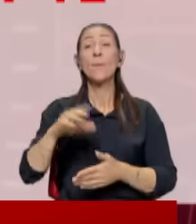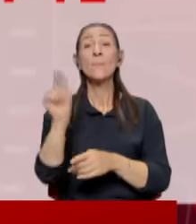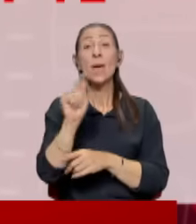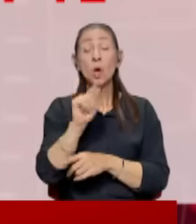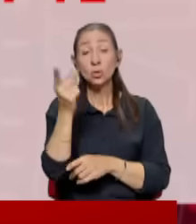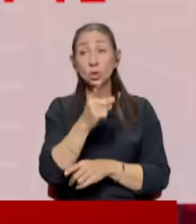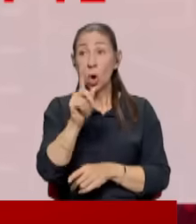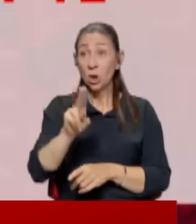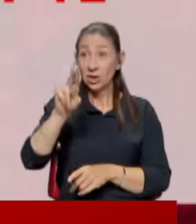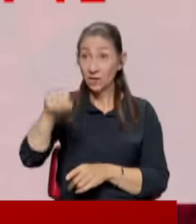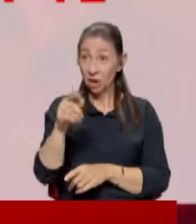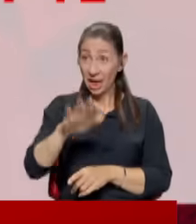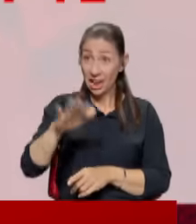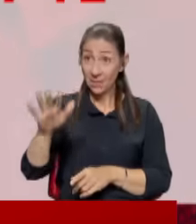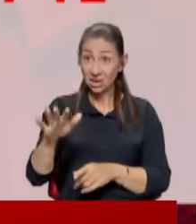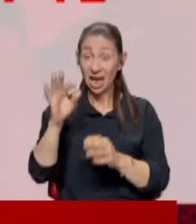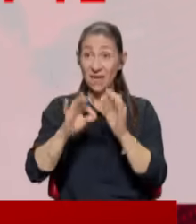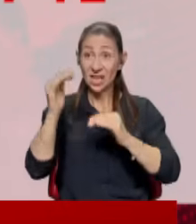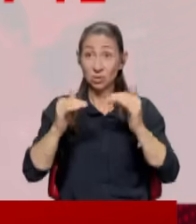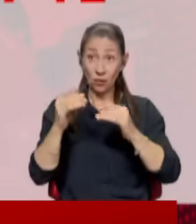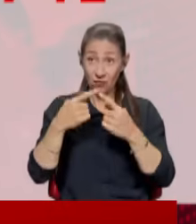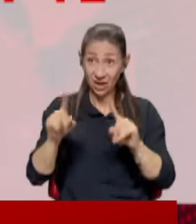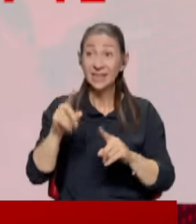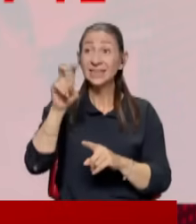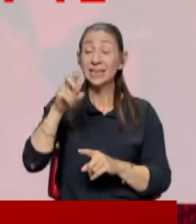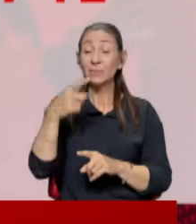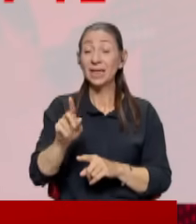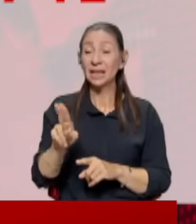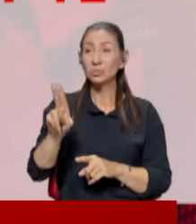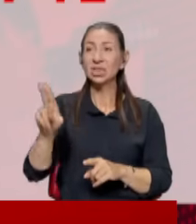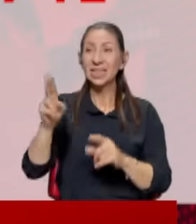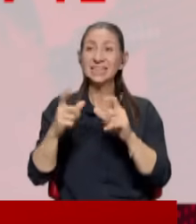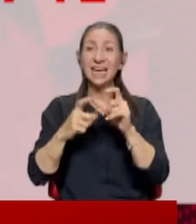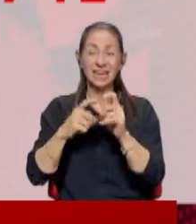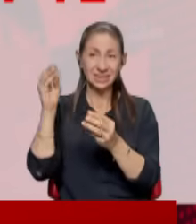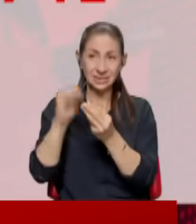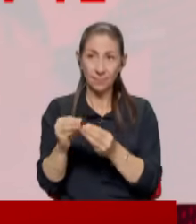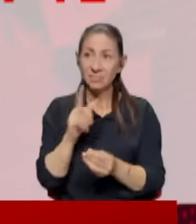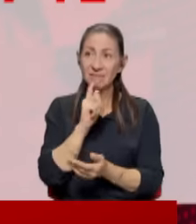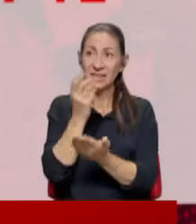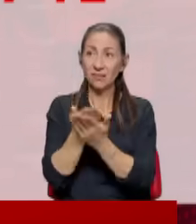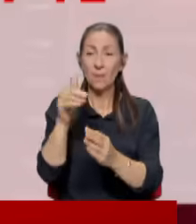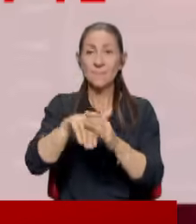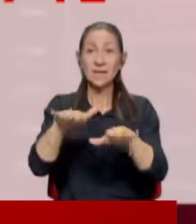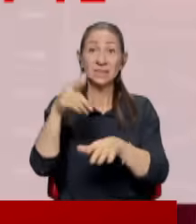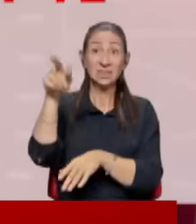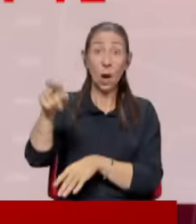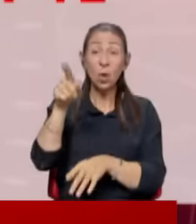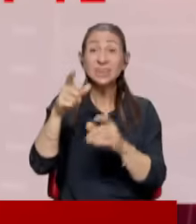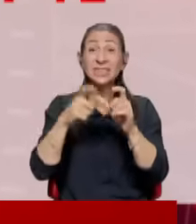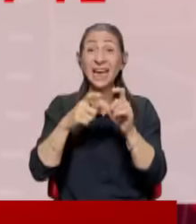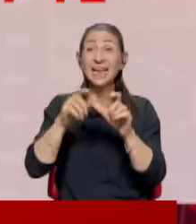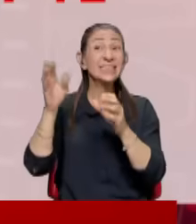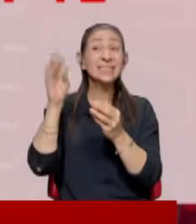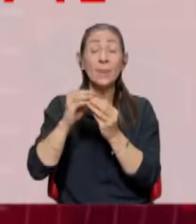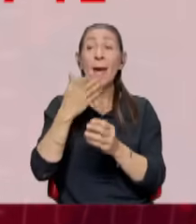Memura %17,55'lik enflasyon farkı ve 8.077 lira seyyanen zam teklifi mecliste. O seyyanen